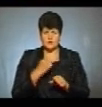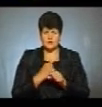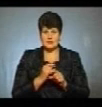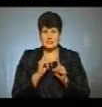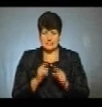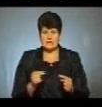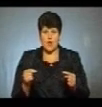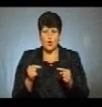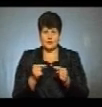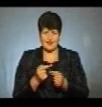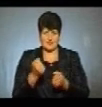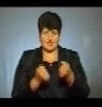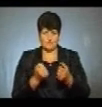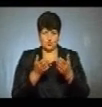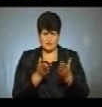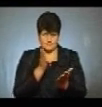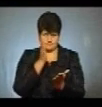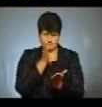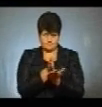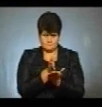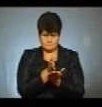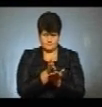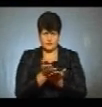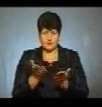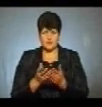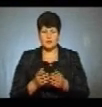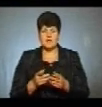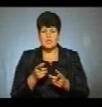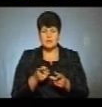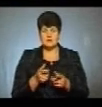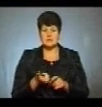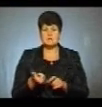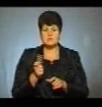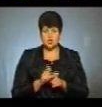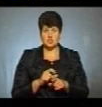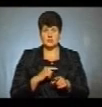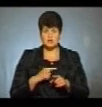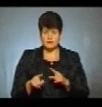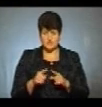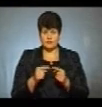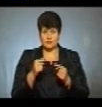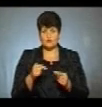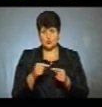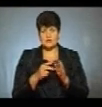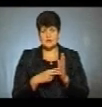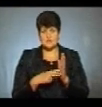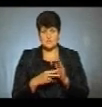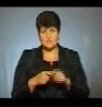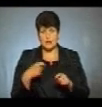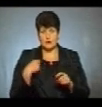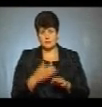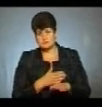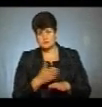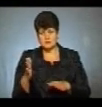на конкретний автомобіль, який вказано, на який ми наводимо. І при перевищенні швидкості, відповідно, від 70 км на годину,